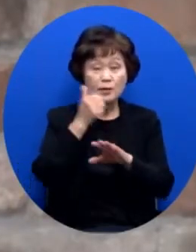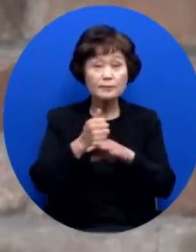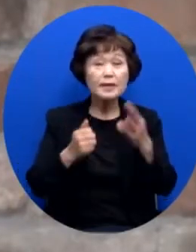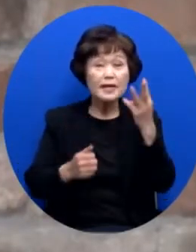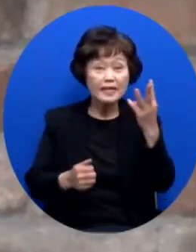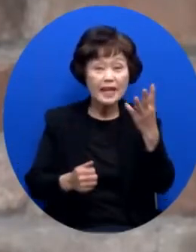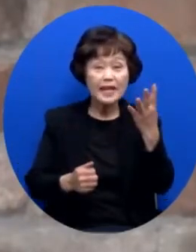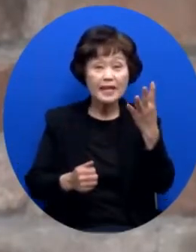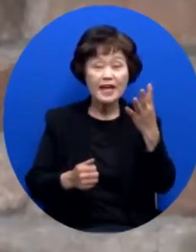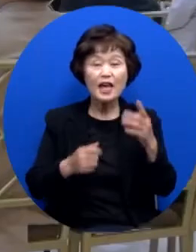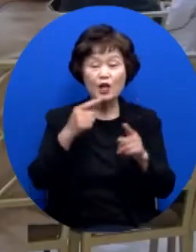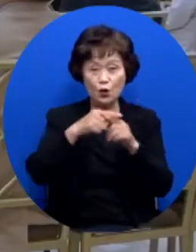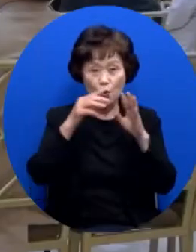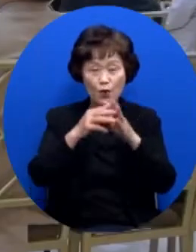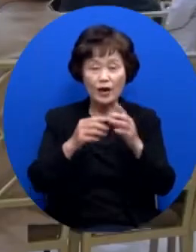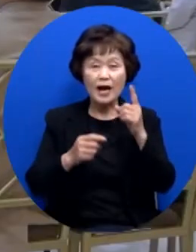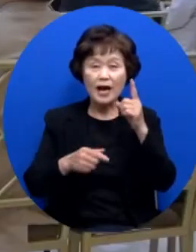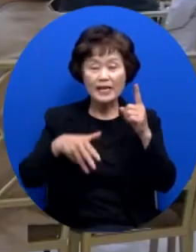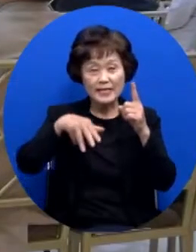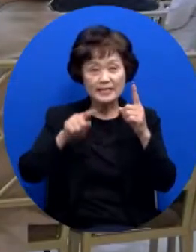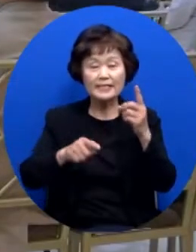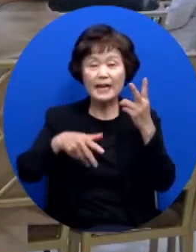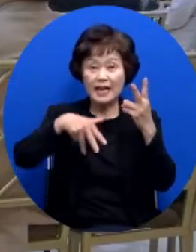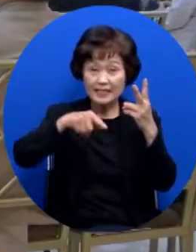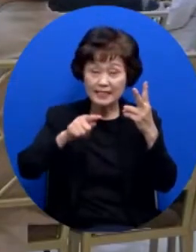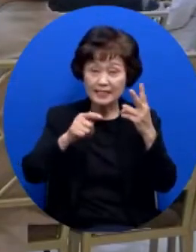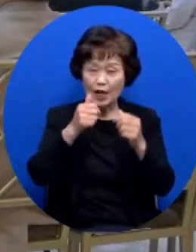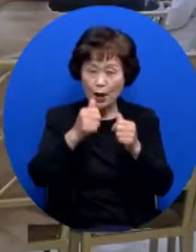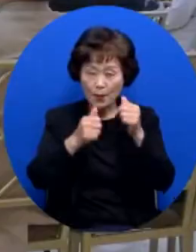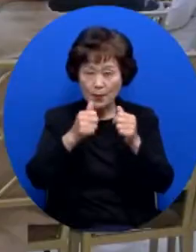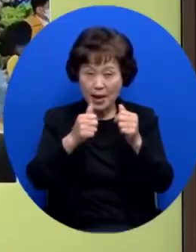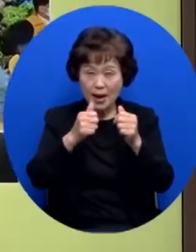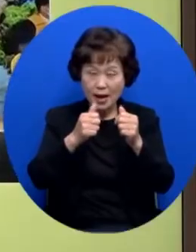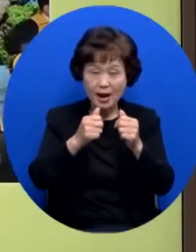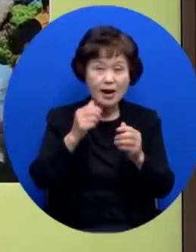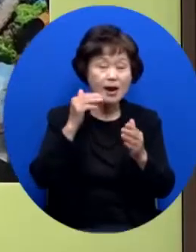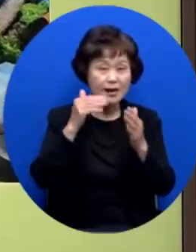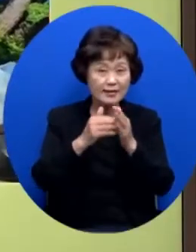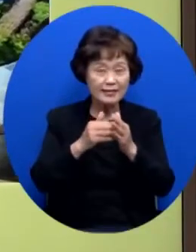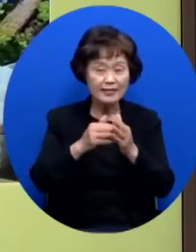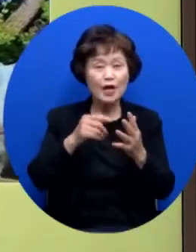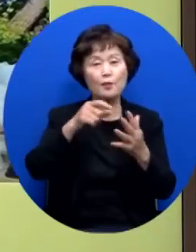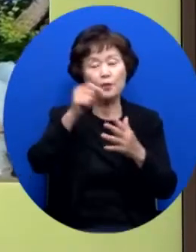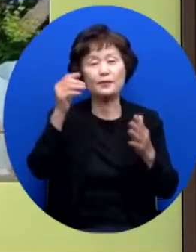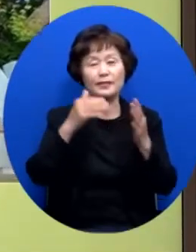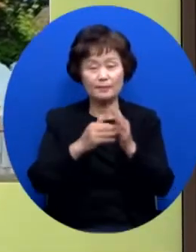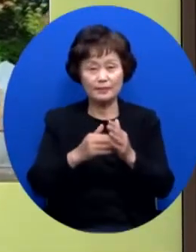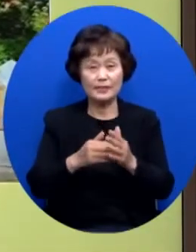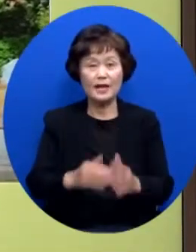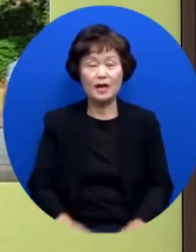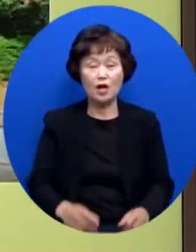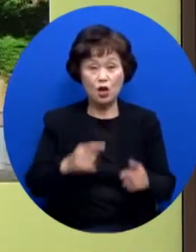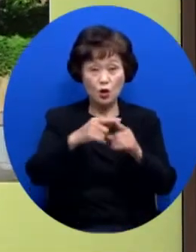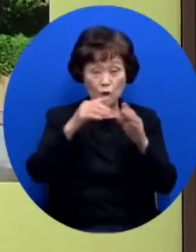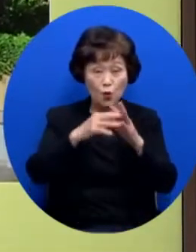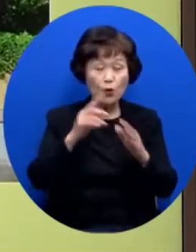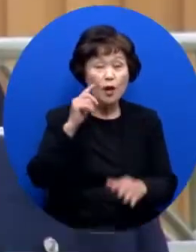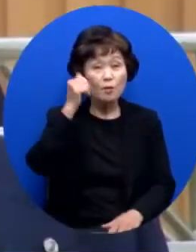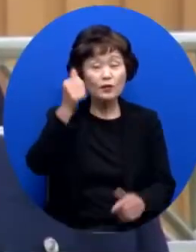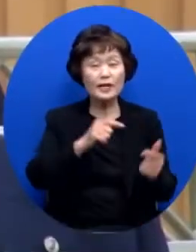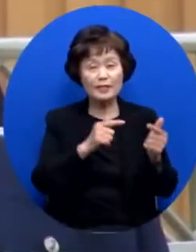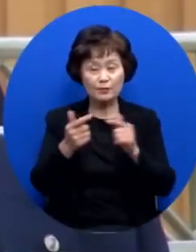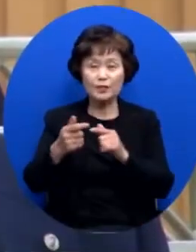2차 심사를 거쳐 선별돼 공모전 현장에서 발표했습니다. 각 교회 목회자들은 개척 사례를